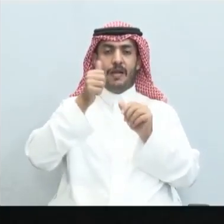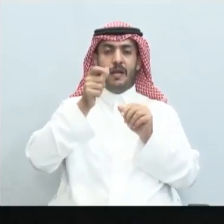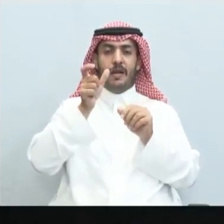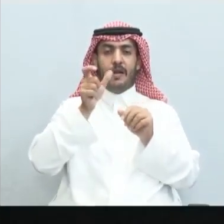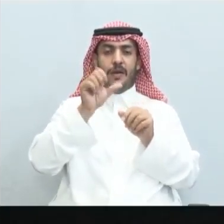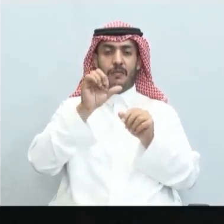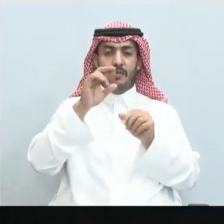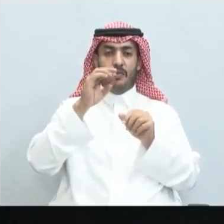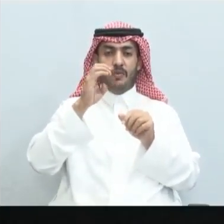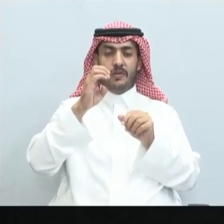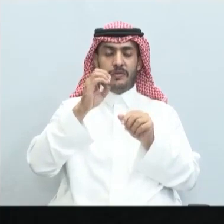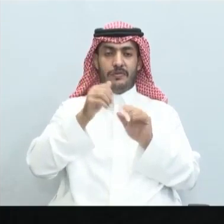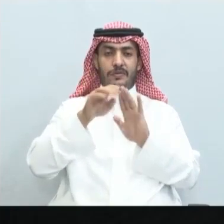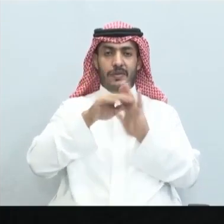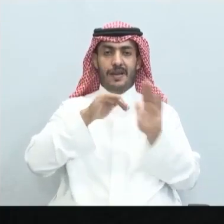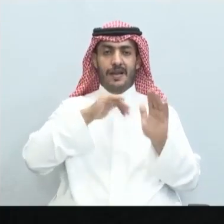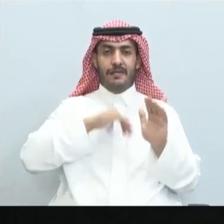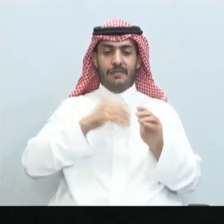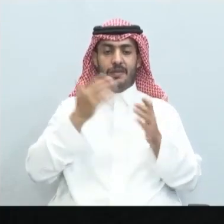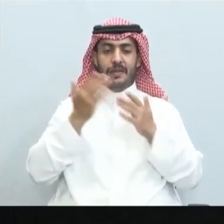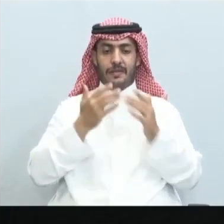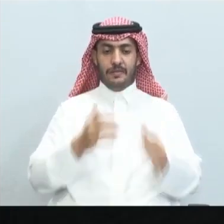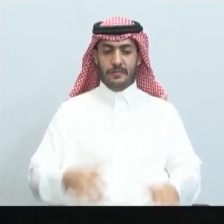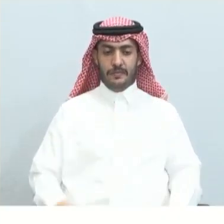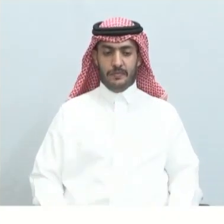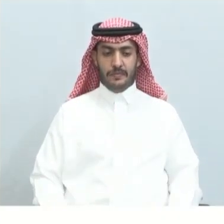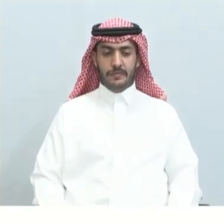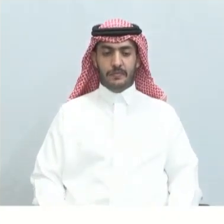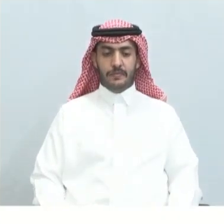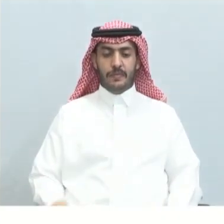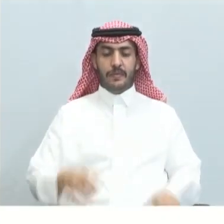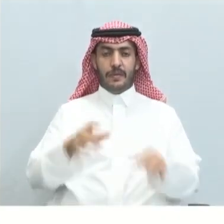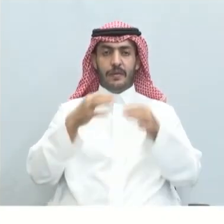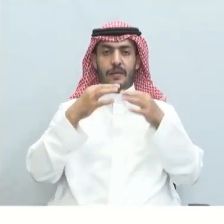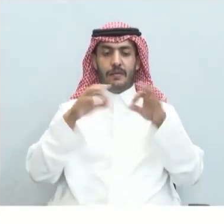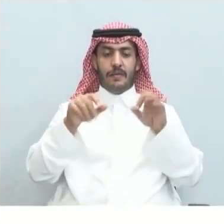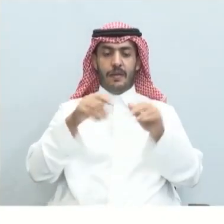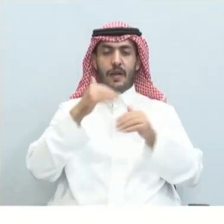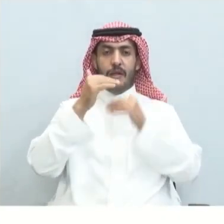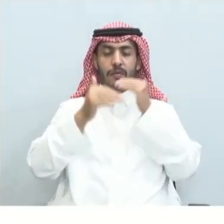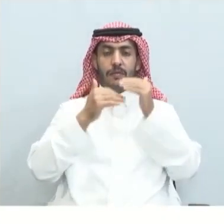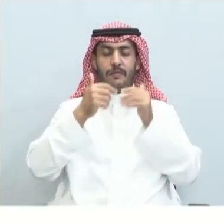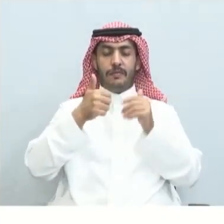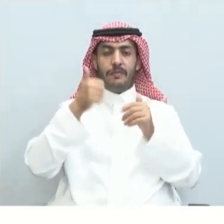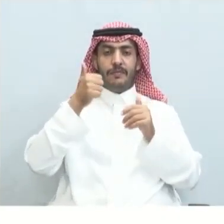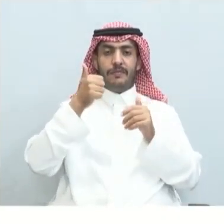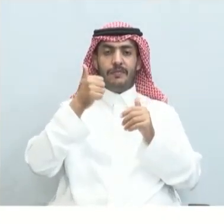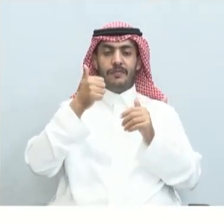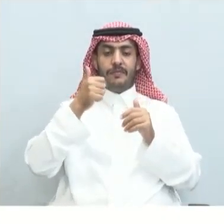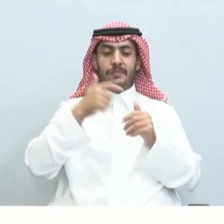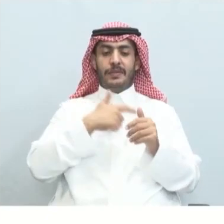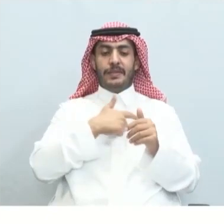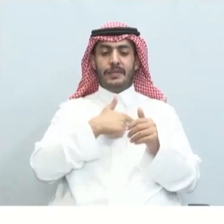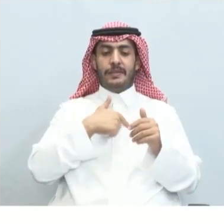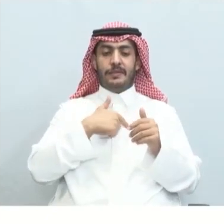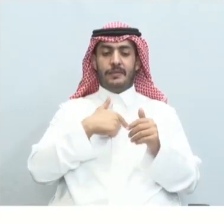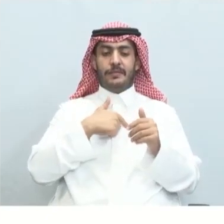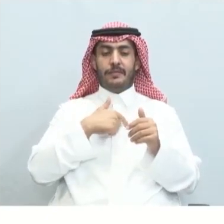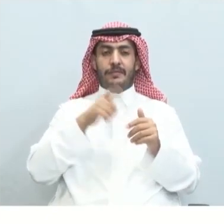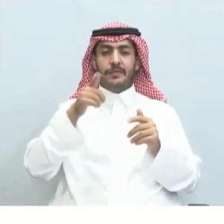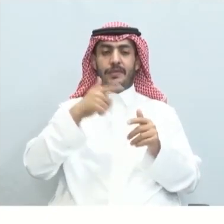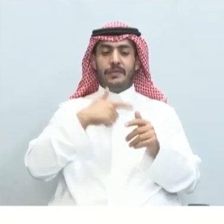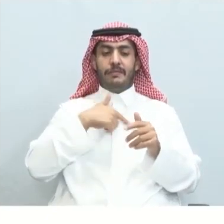للشيء الذي يريدون دراسته كل هذه الخطوات التي ذكرناها تسمى